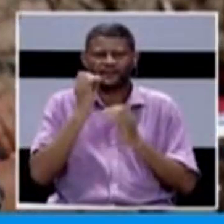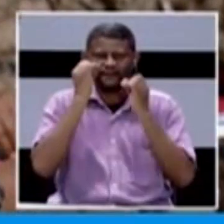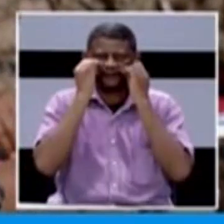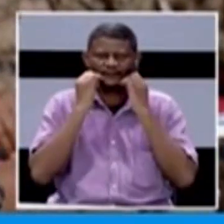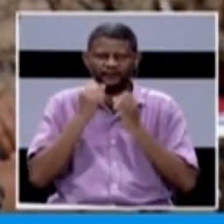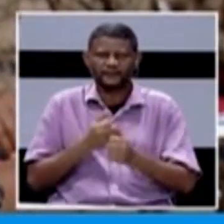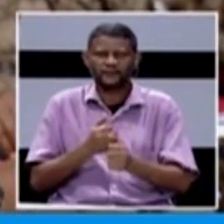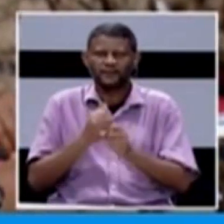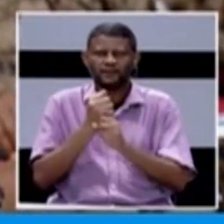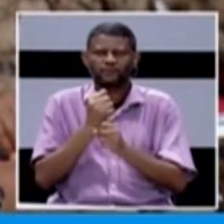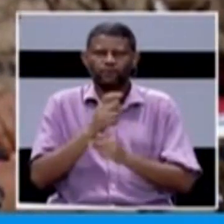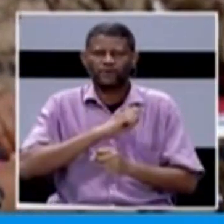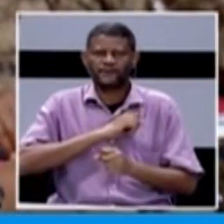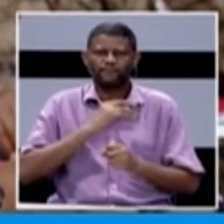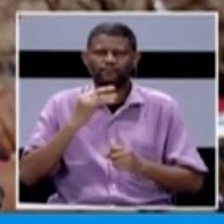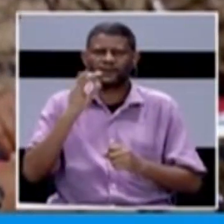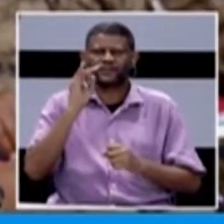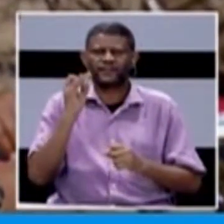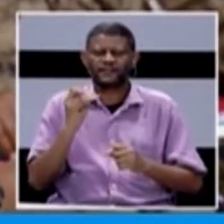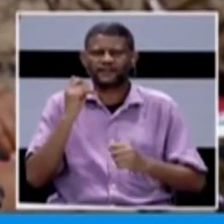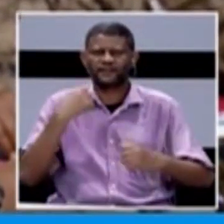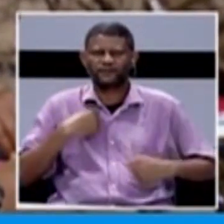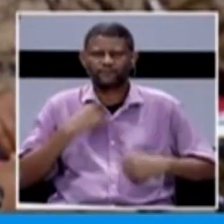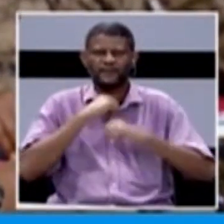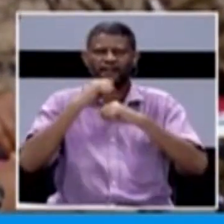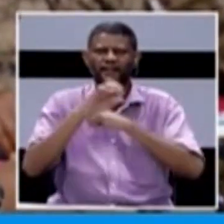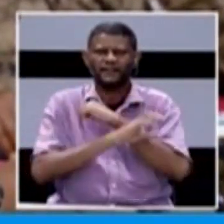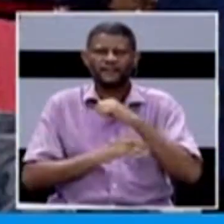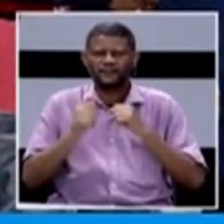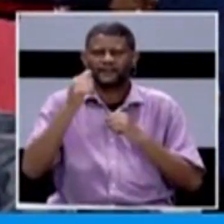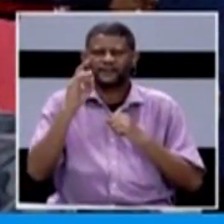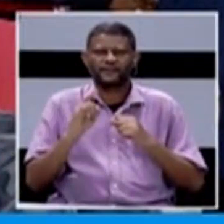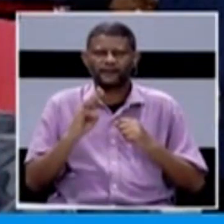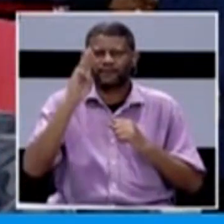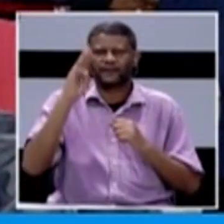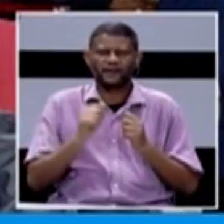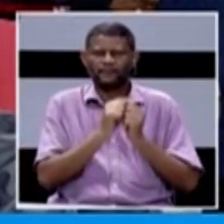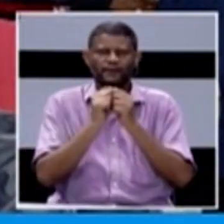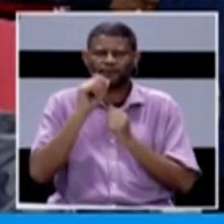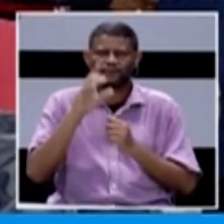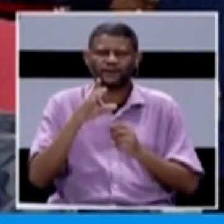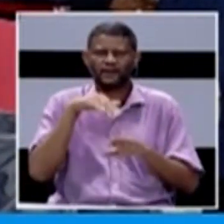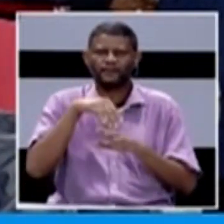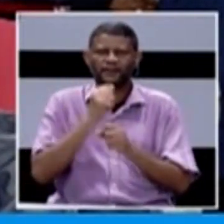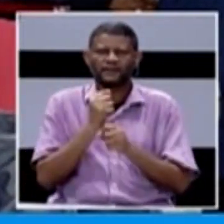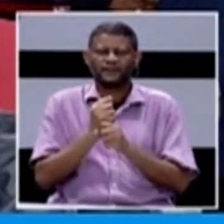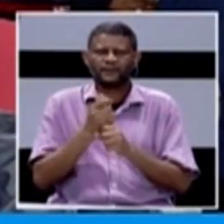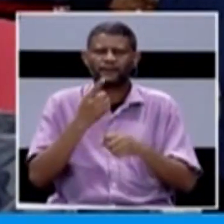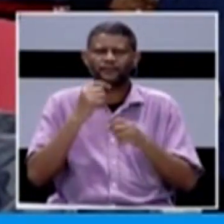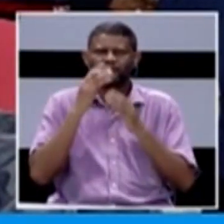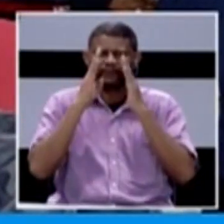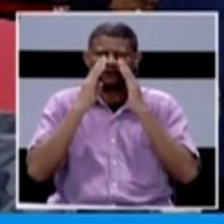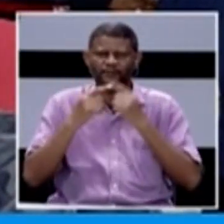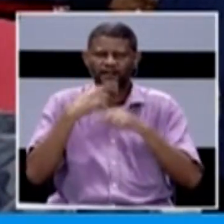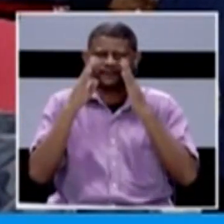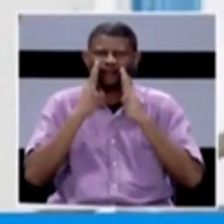እናተኸታተሉ ዝሰርሑ ፖሊስ፣ ምልሻን ሰራዊት ምክልኻል ሃገር እዚ ሰሜንን ዘጠቓለለ ሓበራዊ ኮሚቴን ኣብ ስራሕቲ ምስፋን ሰላምን ጸጥታን